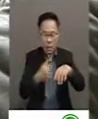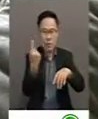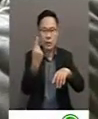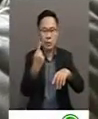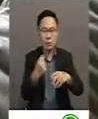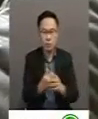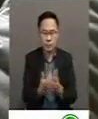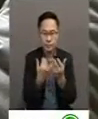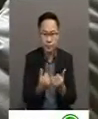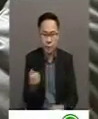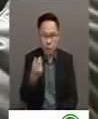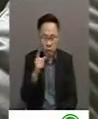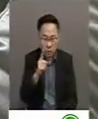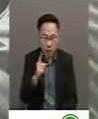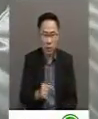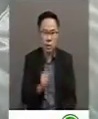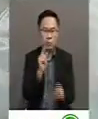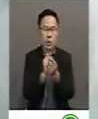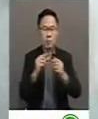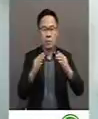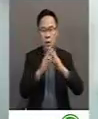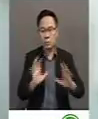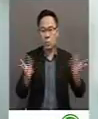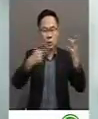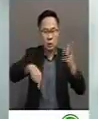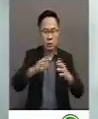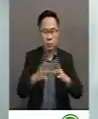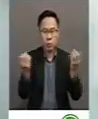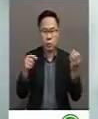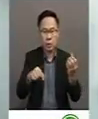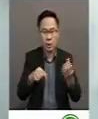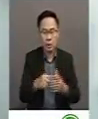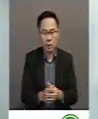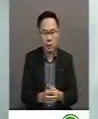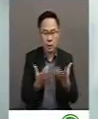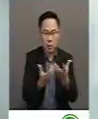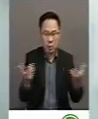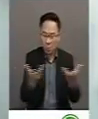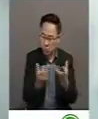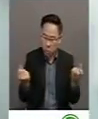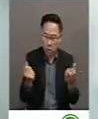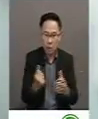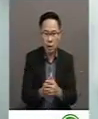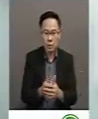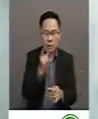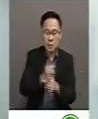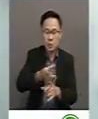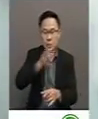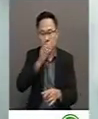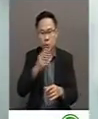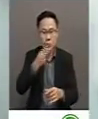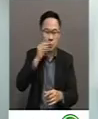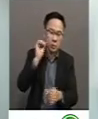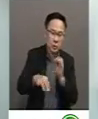ลบ้านสักครั้งล่าสุดเข้ามาที่บ้านก็พบว่าบ้านนี่สภาพเป็นอย่างที่เห็นเลยค่ะ ค่ะคือข้าวของพังเสียหายมีการดื่มกินในบ้าน